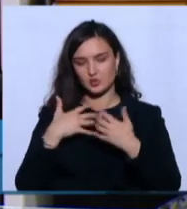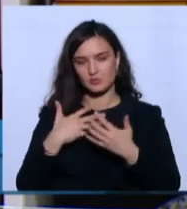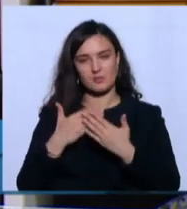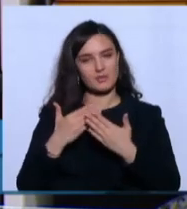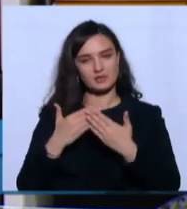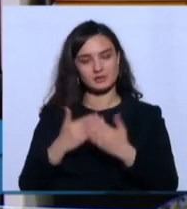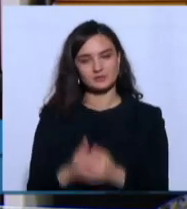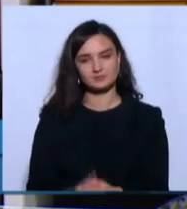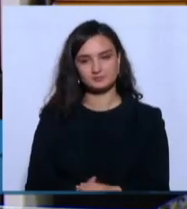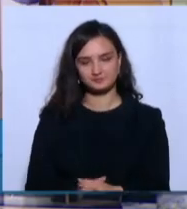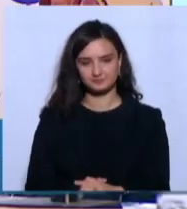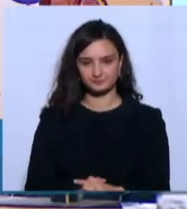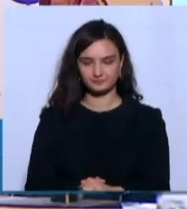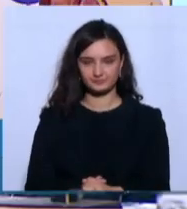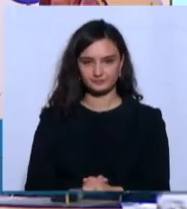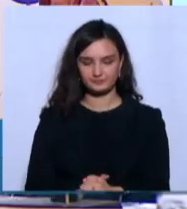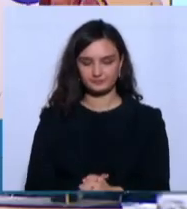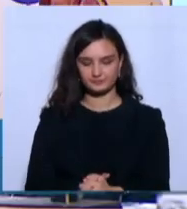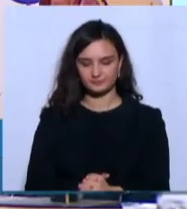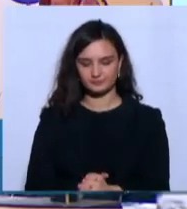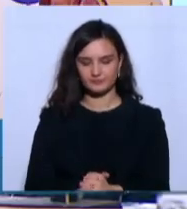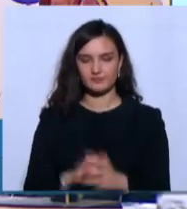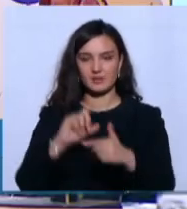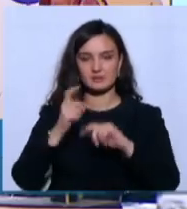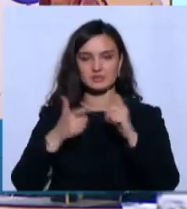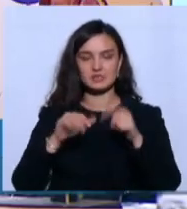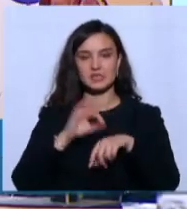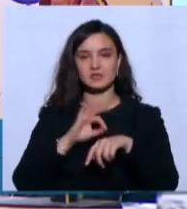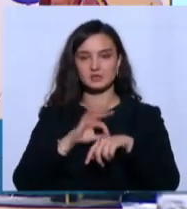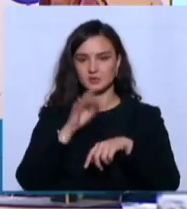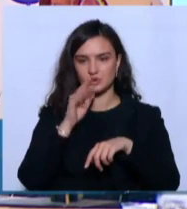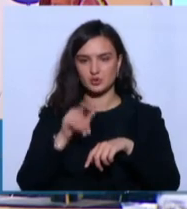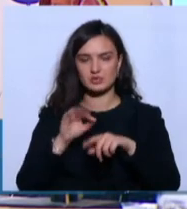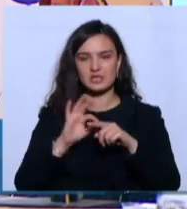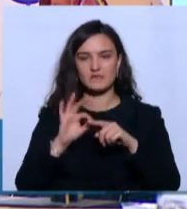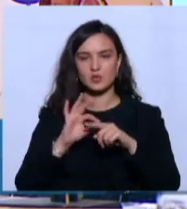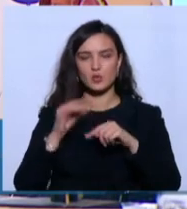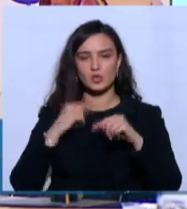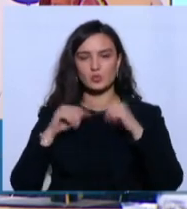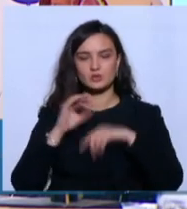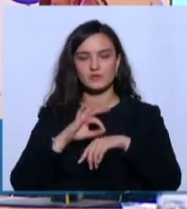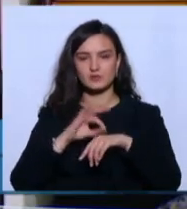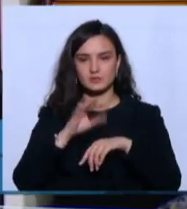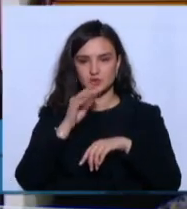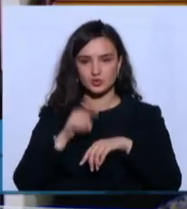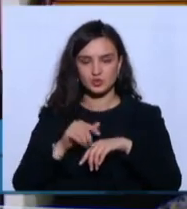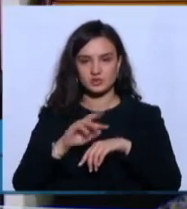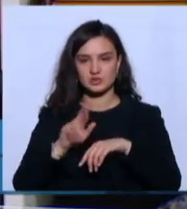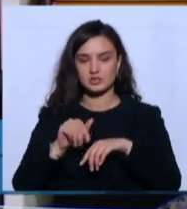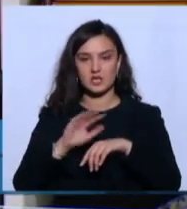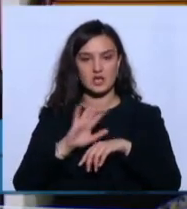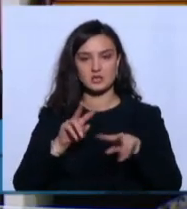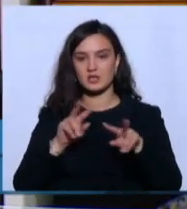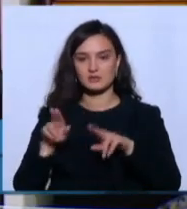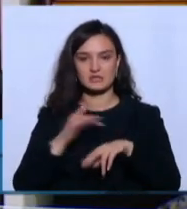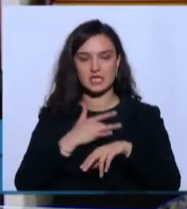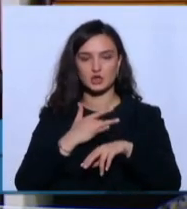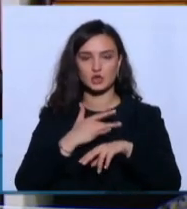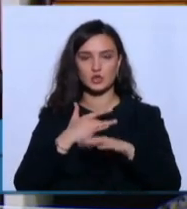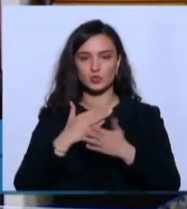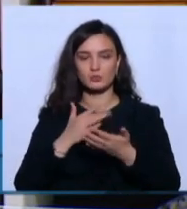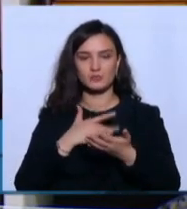ვთქვათ, მთის დაავადების დროს, ფილტვების შეშუპება ნევროლოგიური დაავადების დროს და არ გავს